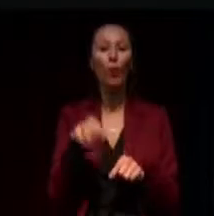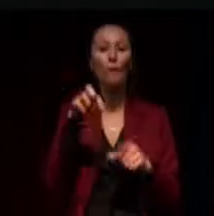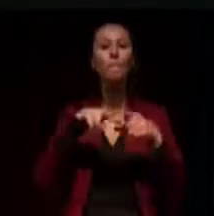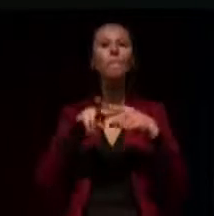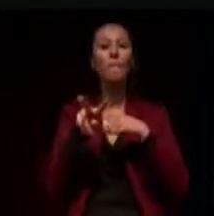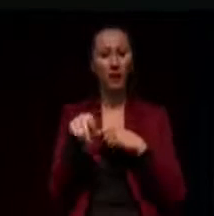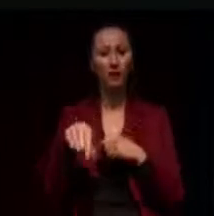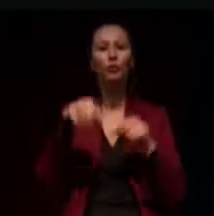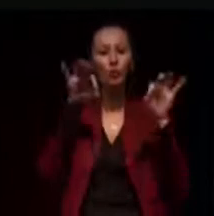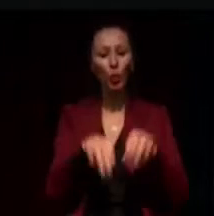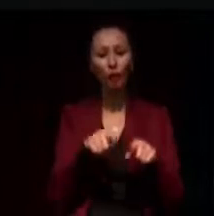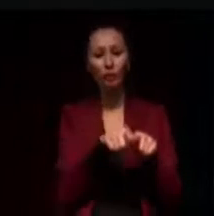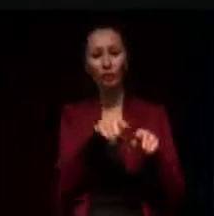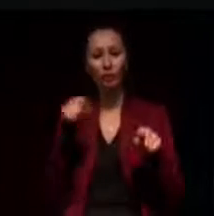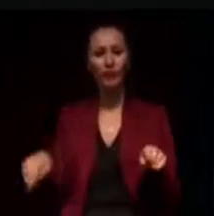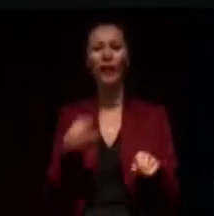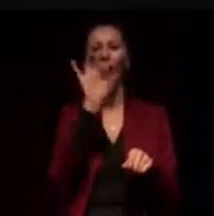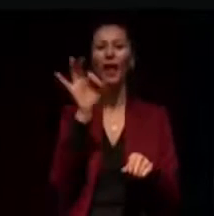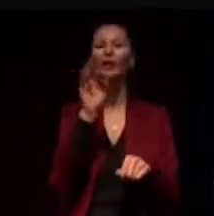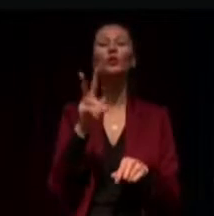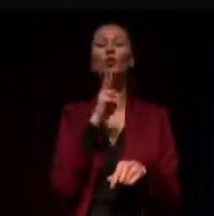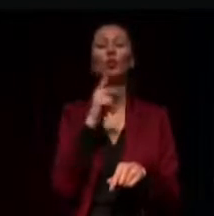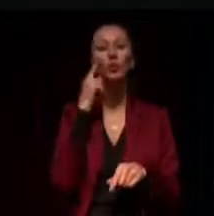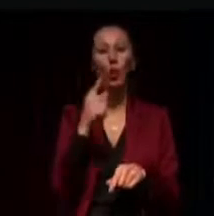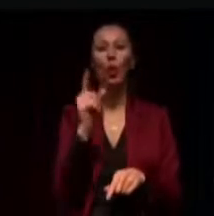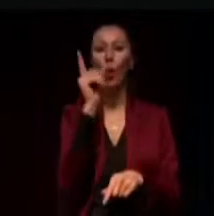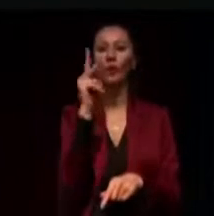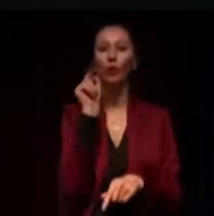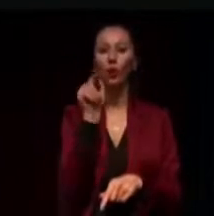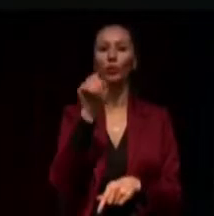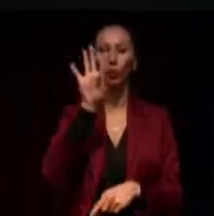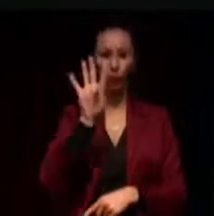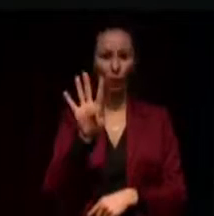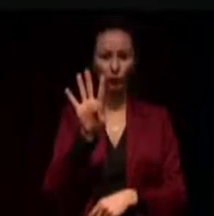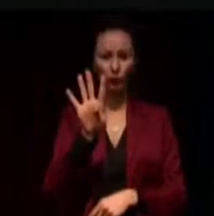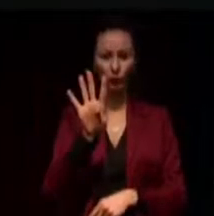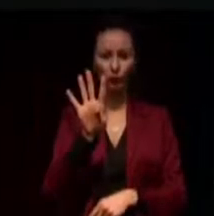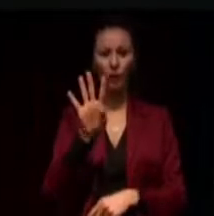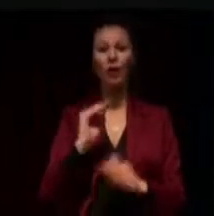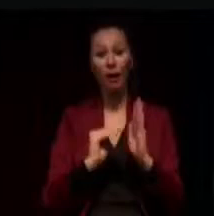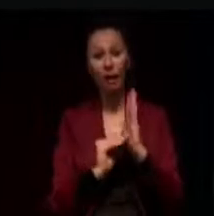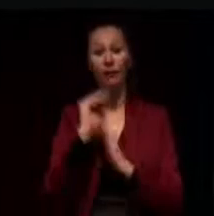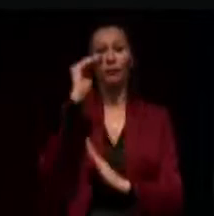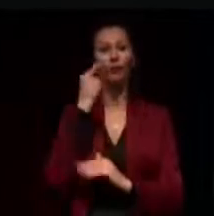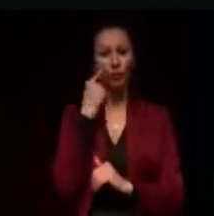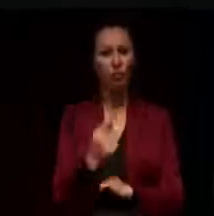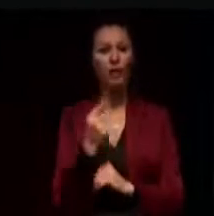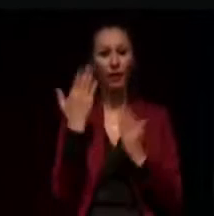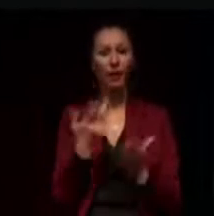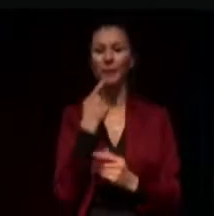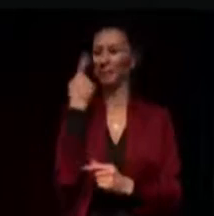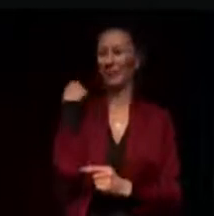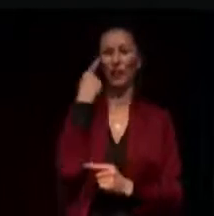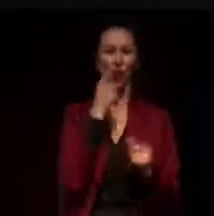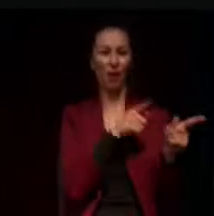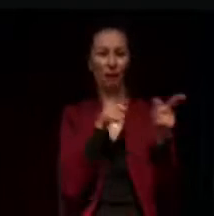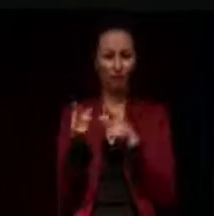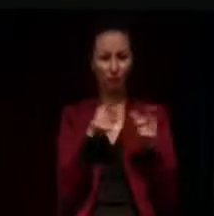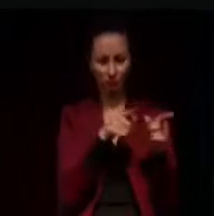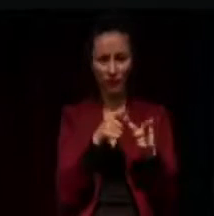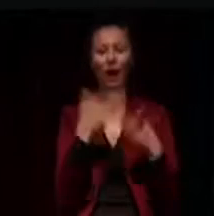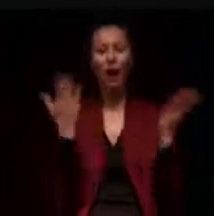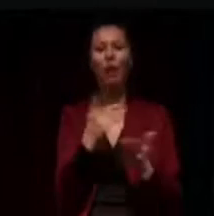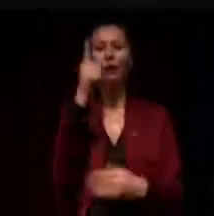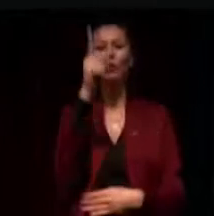pay şu an itibariyle Eylül sonu verilerine göre 12,4 artmasına rağmen geçen yıla oranla